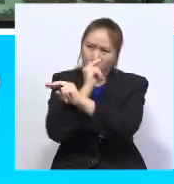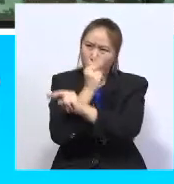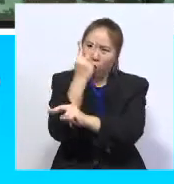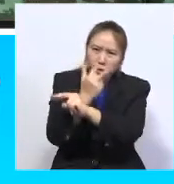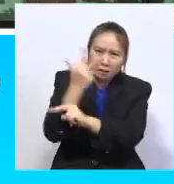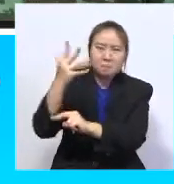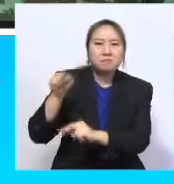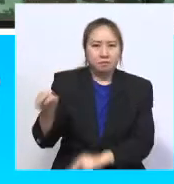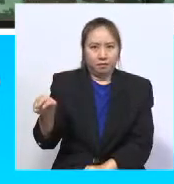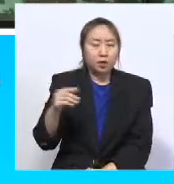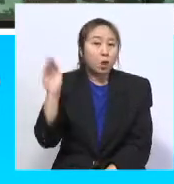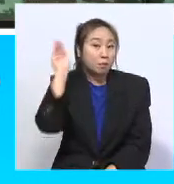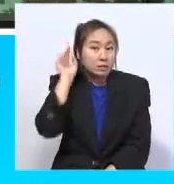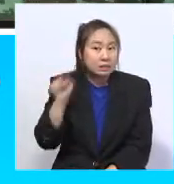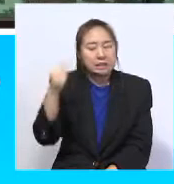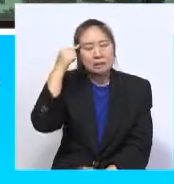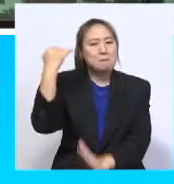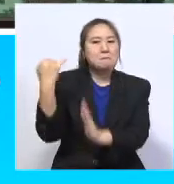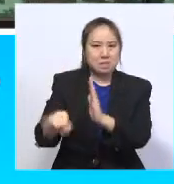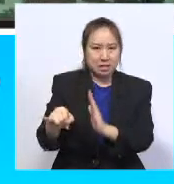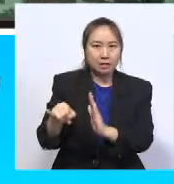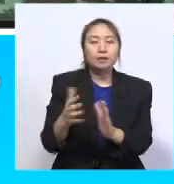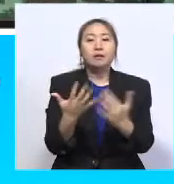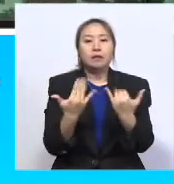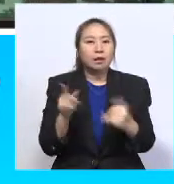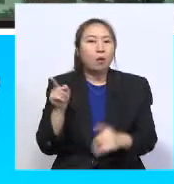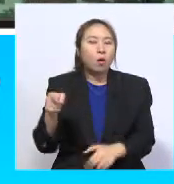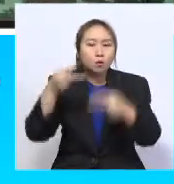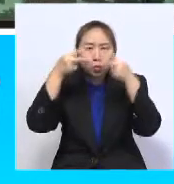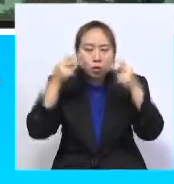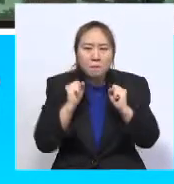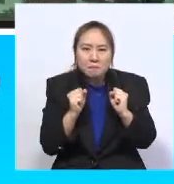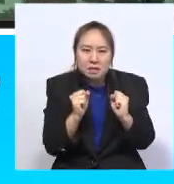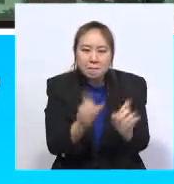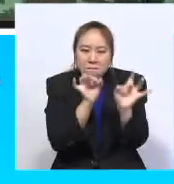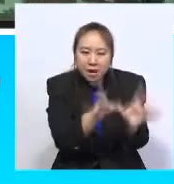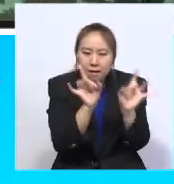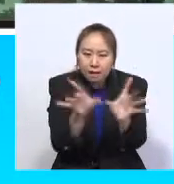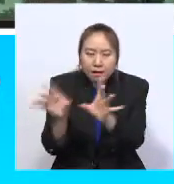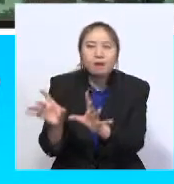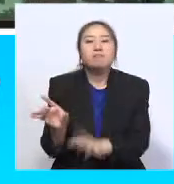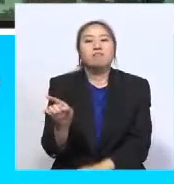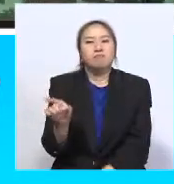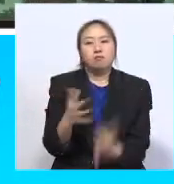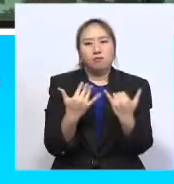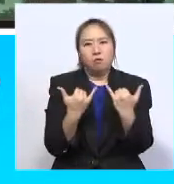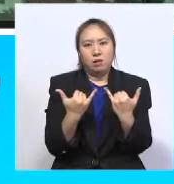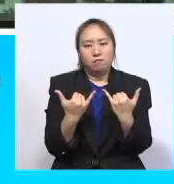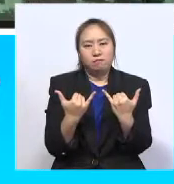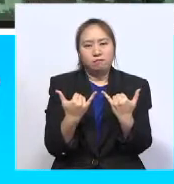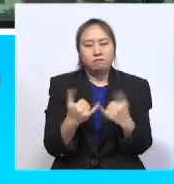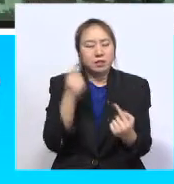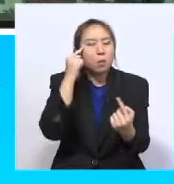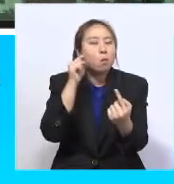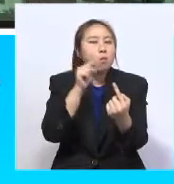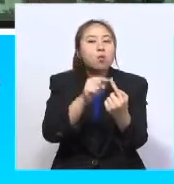ราะฉะนั้นความเชื่อแบบนี้ถือว่าเป็นความเชื่อที่ผิดนะครับเพราะนั้นความพยายามของคนร้ายในการสร้างสถานการณ์ในครั้งนี้ตามที่ผมเรียนก็คือเขายังคงดำรงความมุ่ง